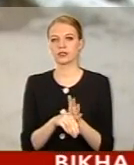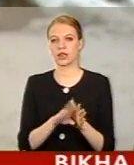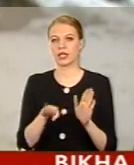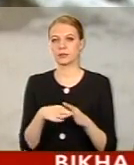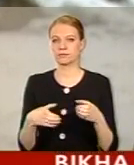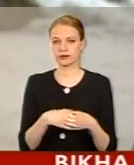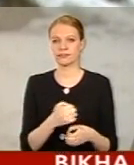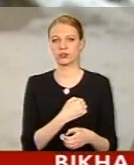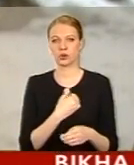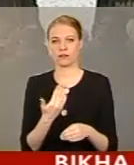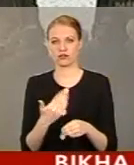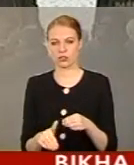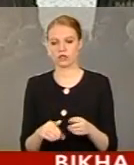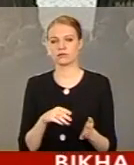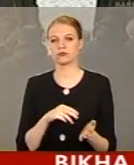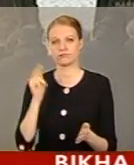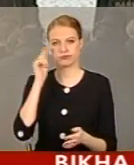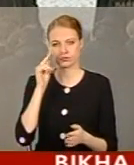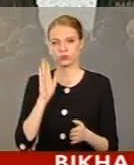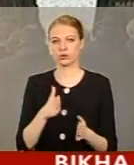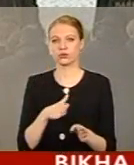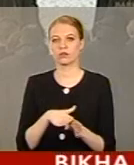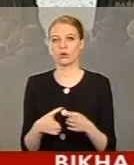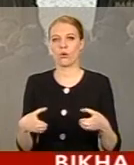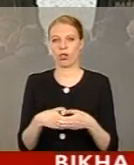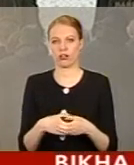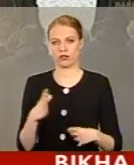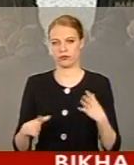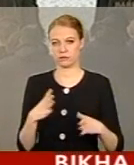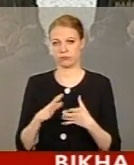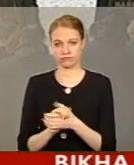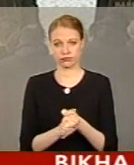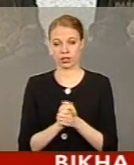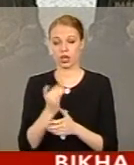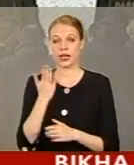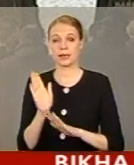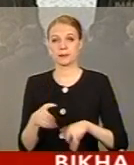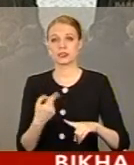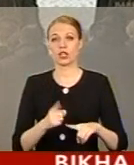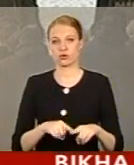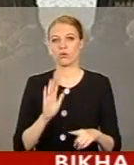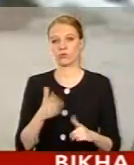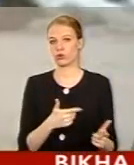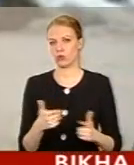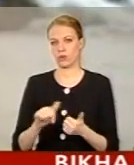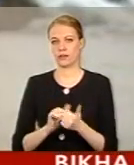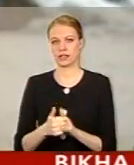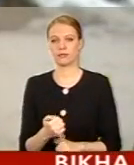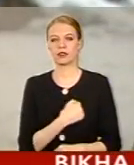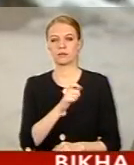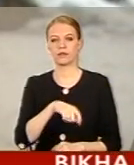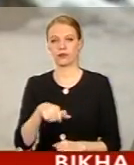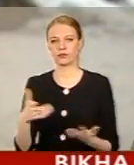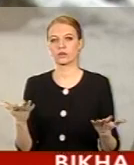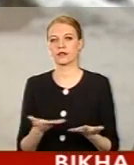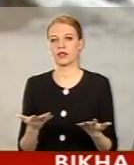та військових частин пройдуть колективне злагодження. І лише після цього будуть готові замінити військовиків,